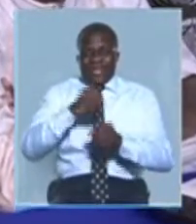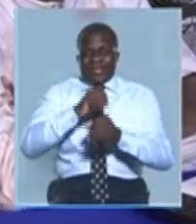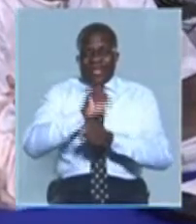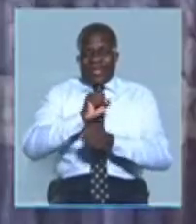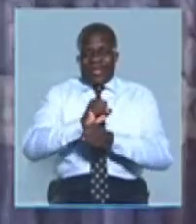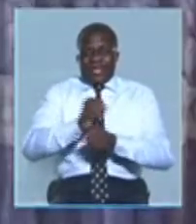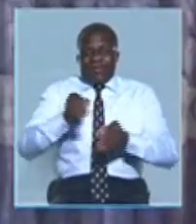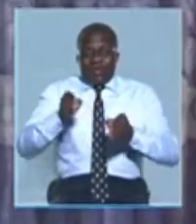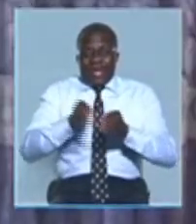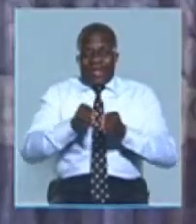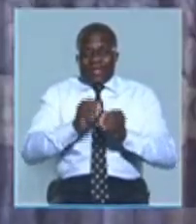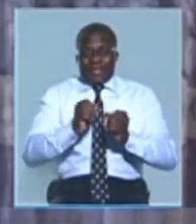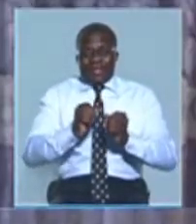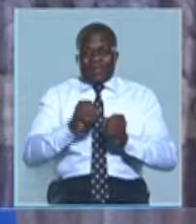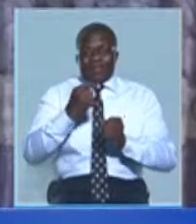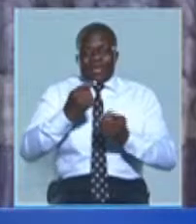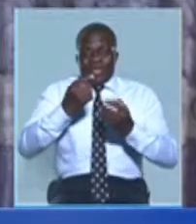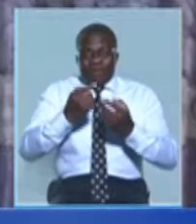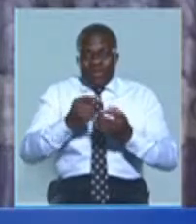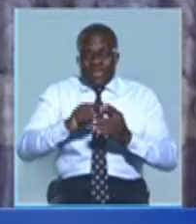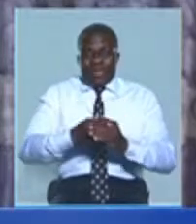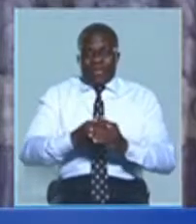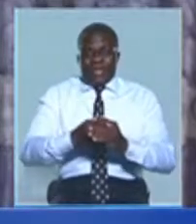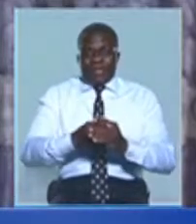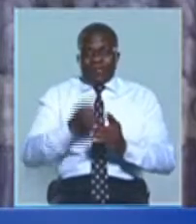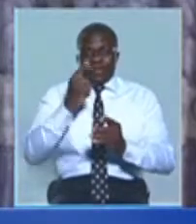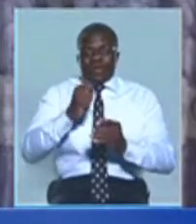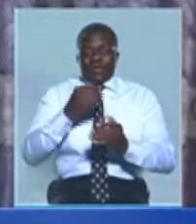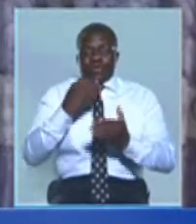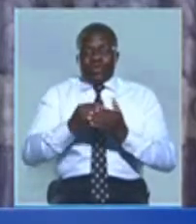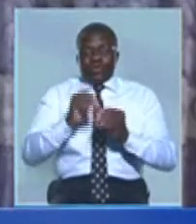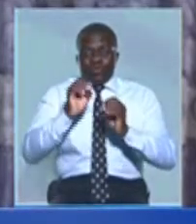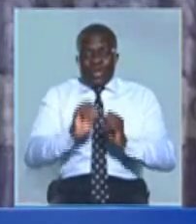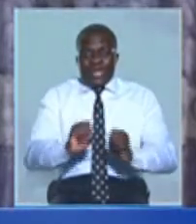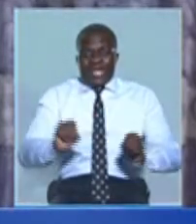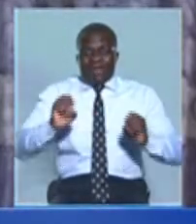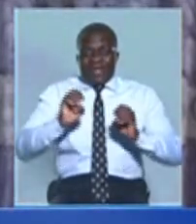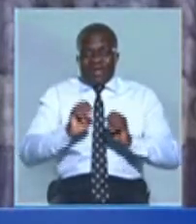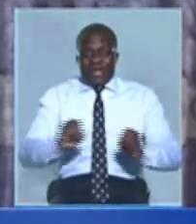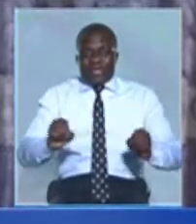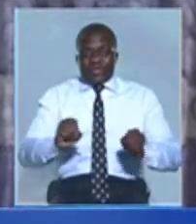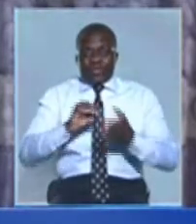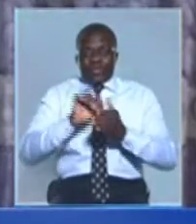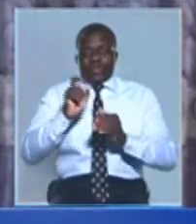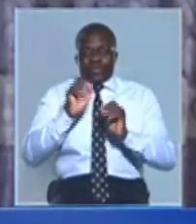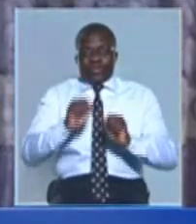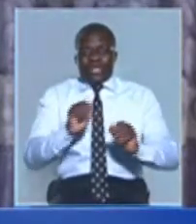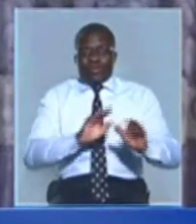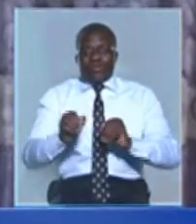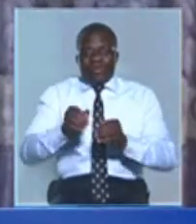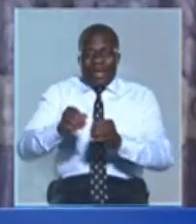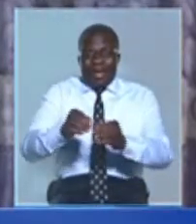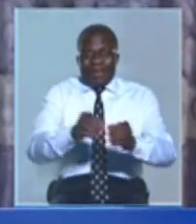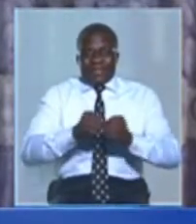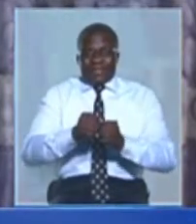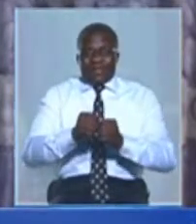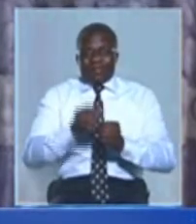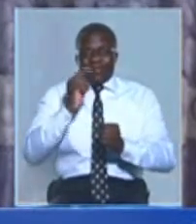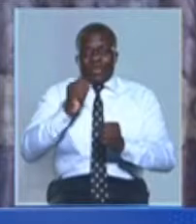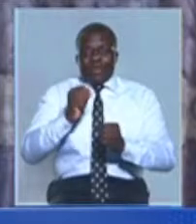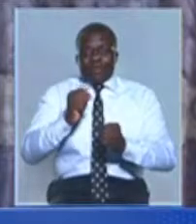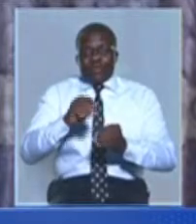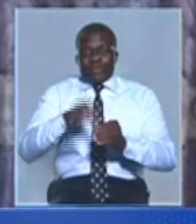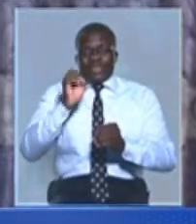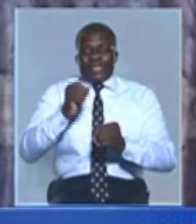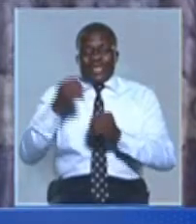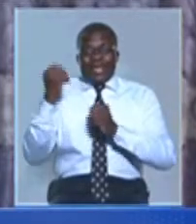travaux en atelier qui vont démarrer pour une très bonne évaluation de ce que nous avons pu faire ensemble pour en dégager